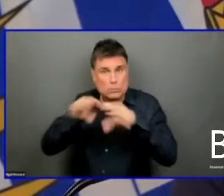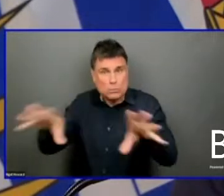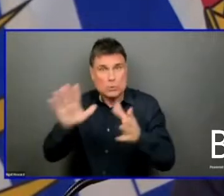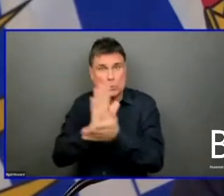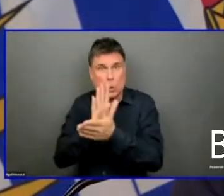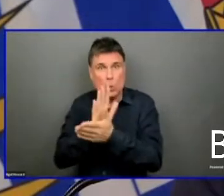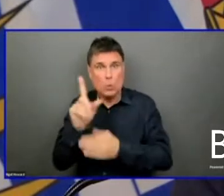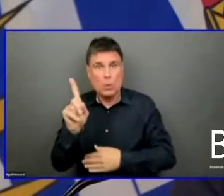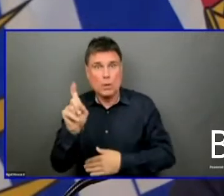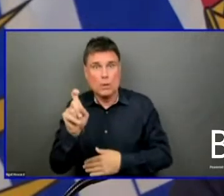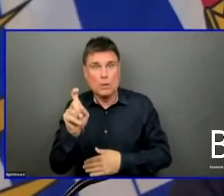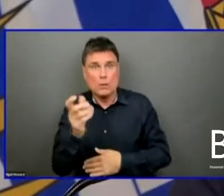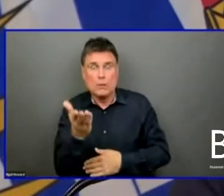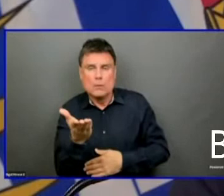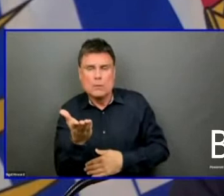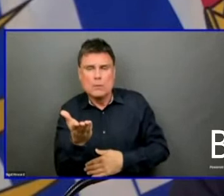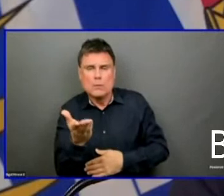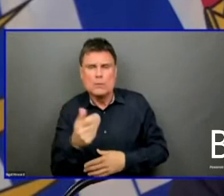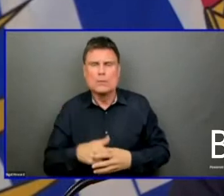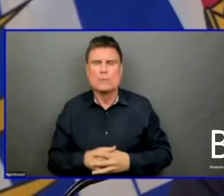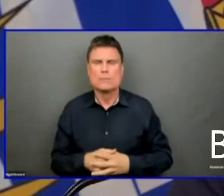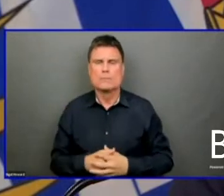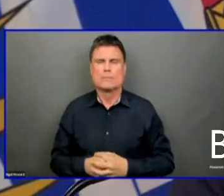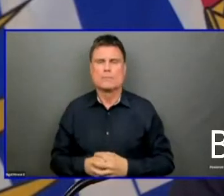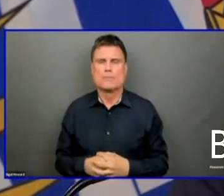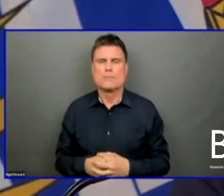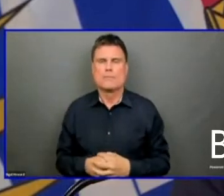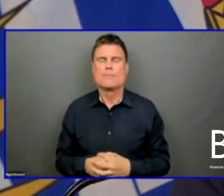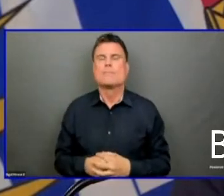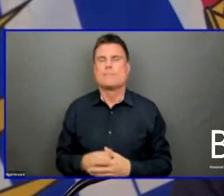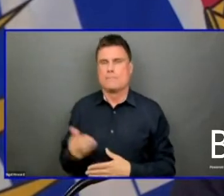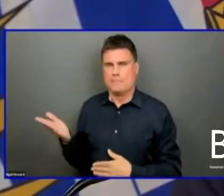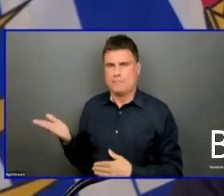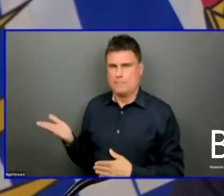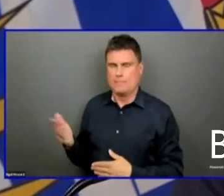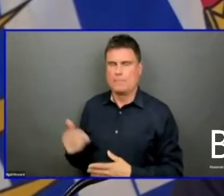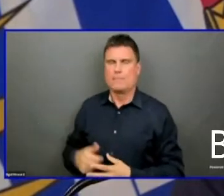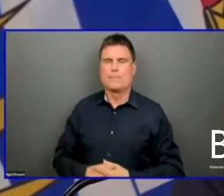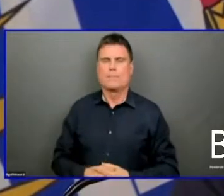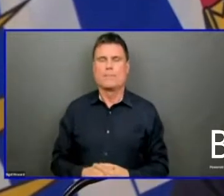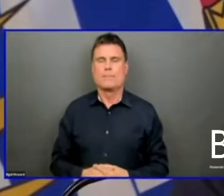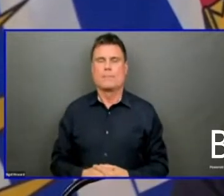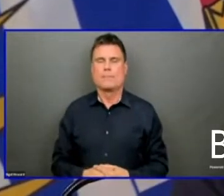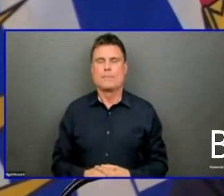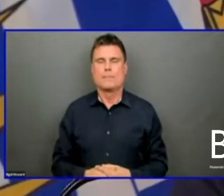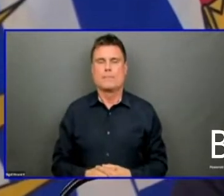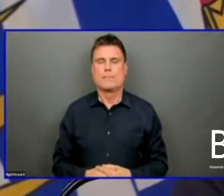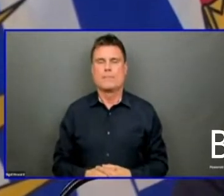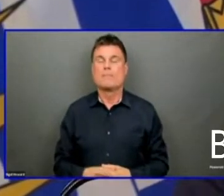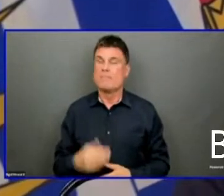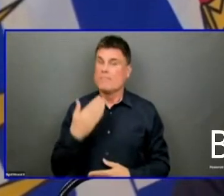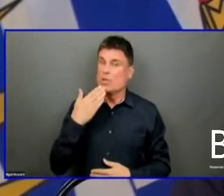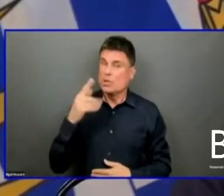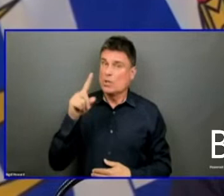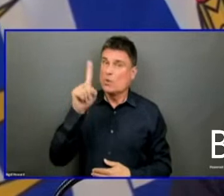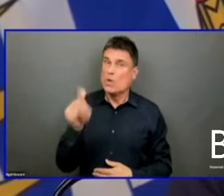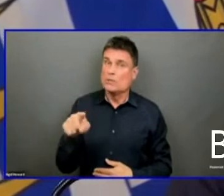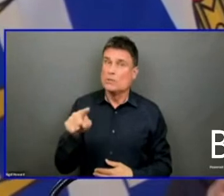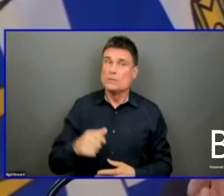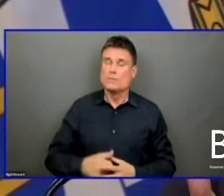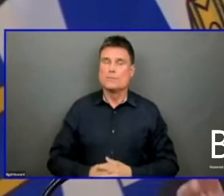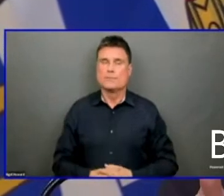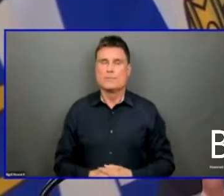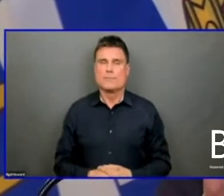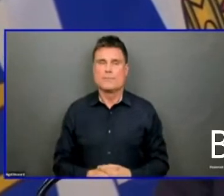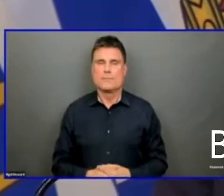因为 I 你 will 这 say 个延安 that 卫生局是 variants 分 were 析的 certainly 是 part 去 of 年 the 12月份之前的数 equation, 据，那么 particularly 现 in 在 some 这 of 个 the 学校 school 的 districts 传 and 染情 Fraser 况